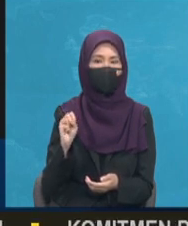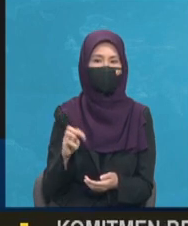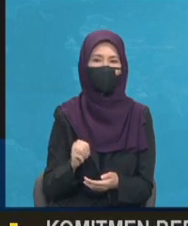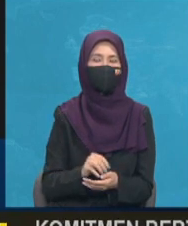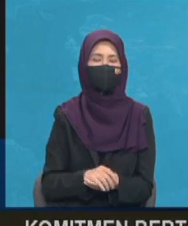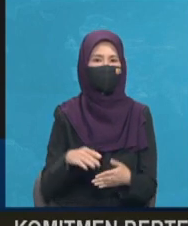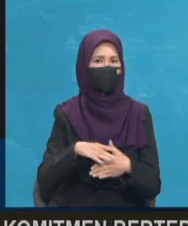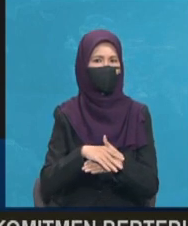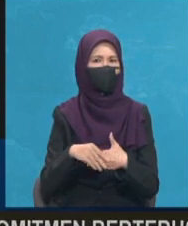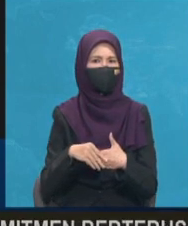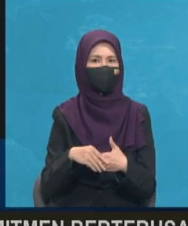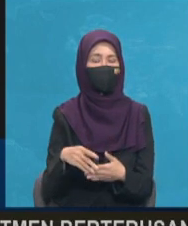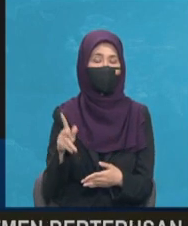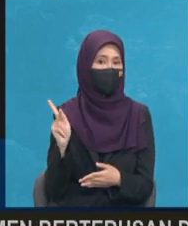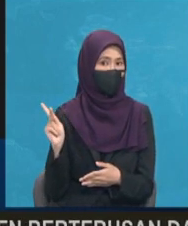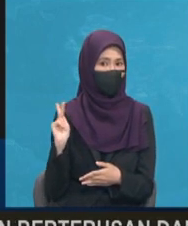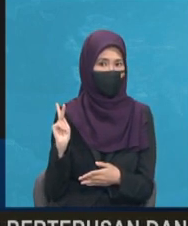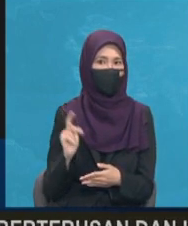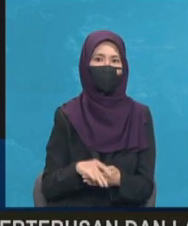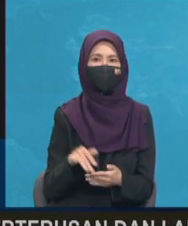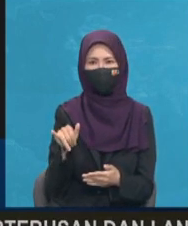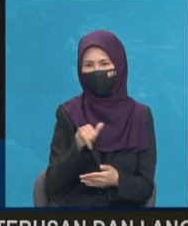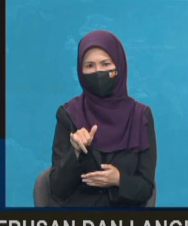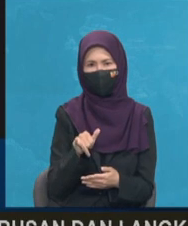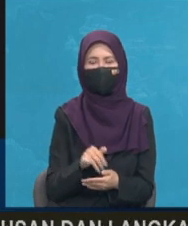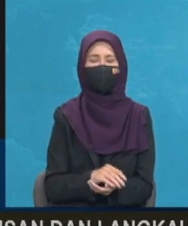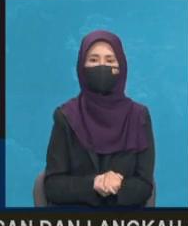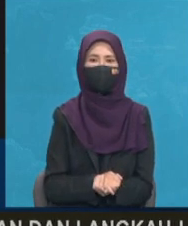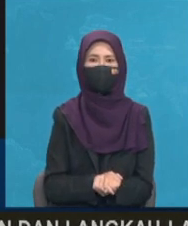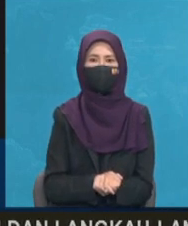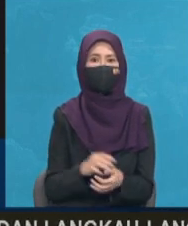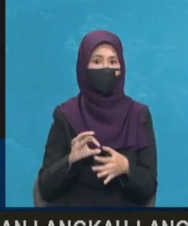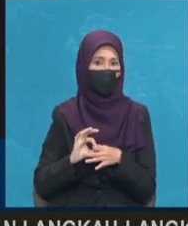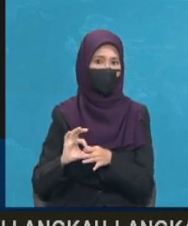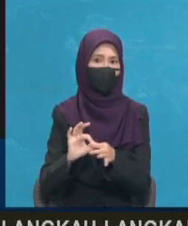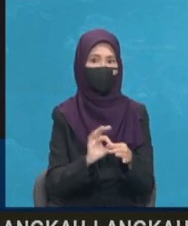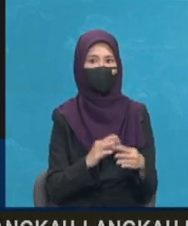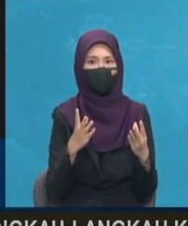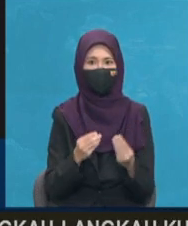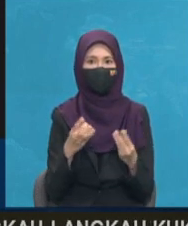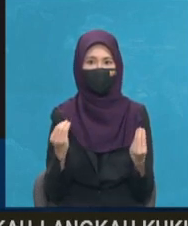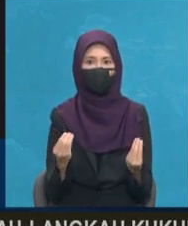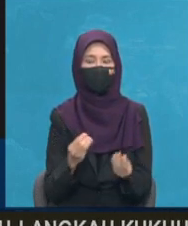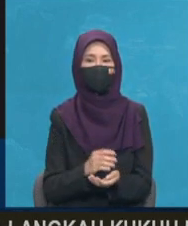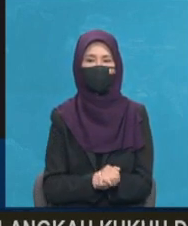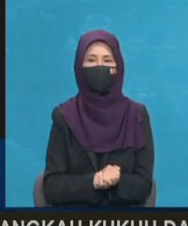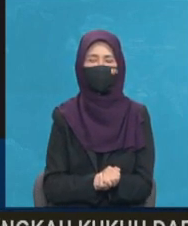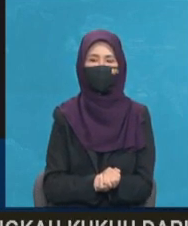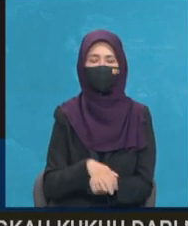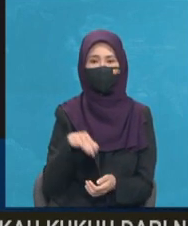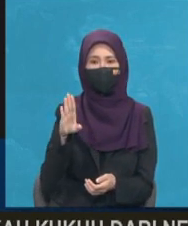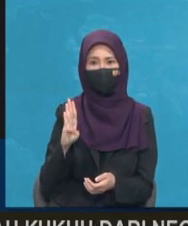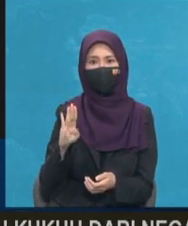reasons Which leads to gather persidangan dianjurkan oleh by pede dengan kerjasama beberapa pos Rika by